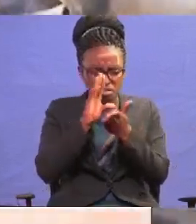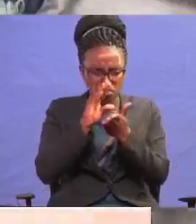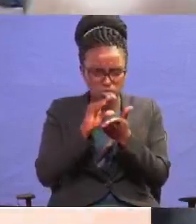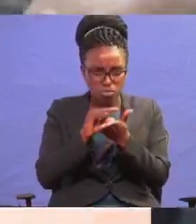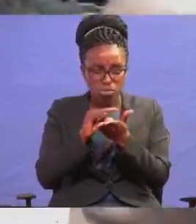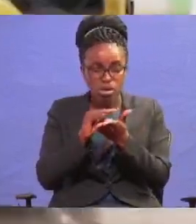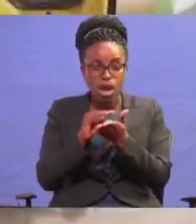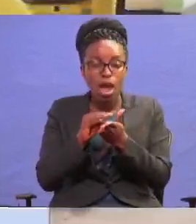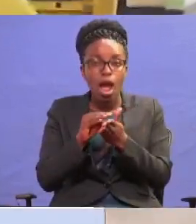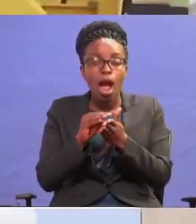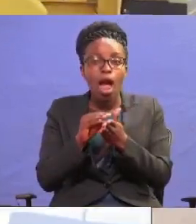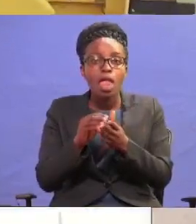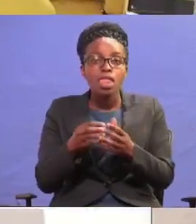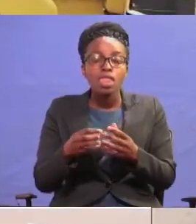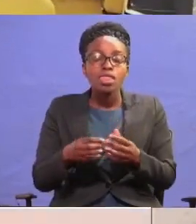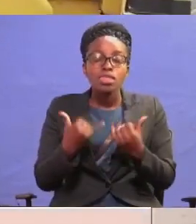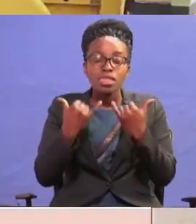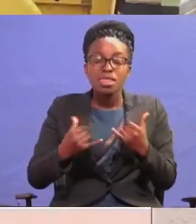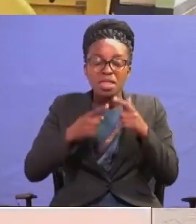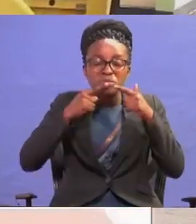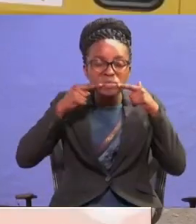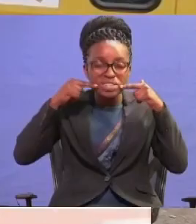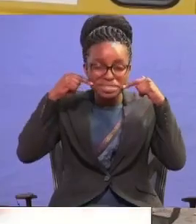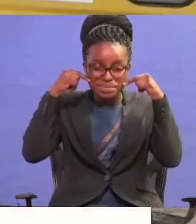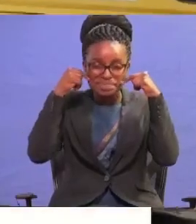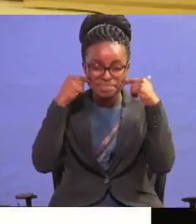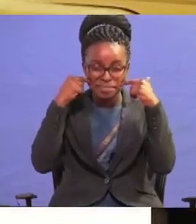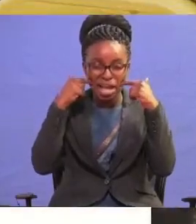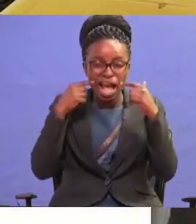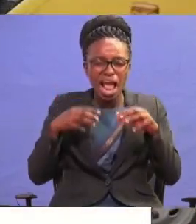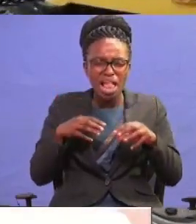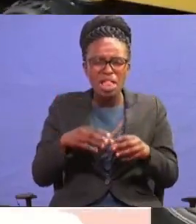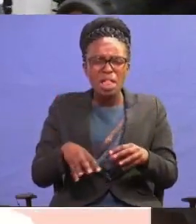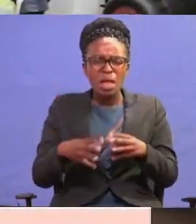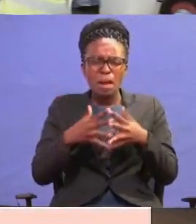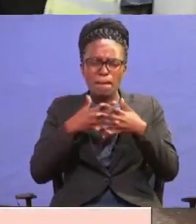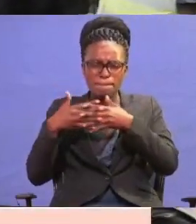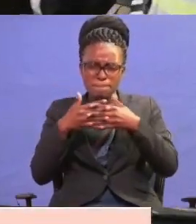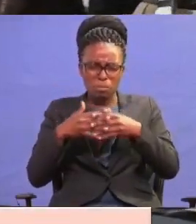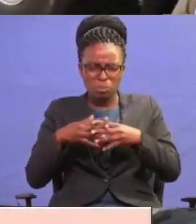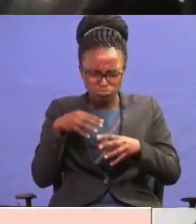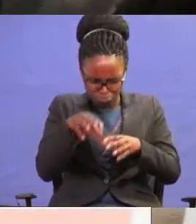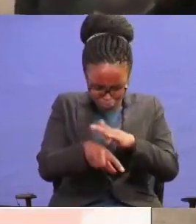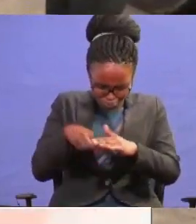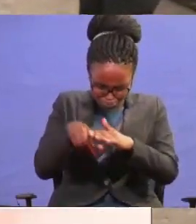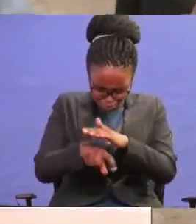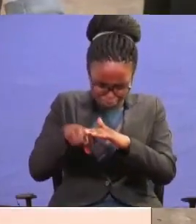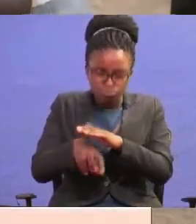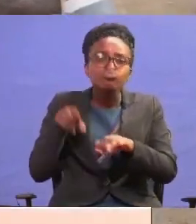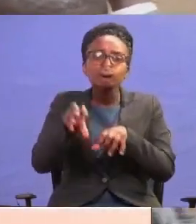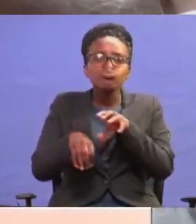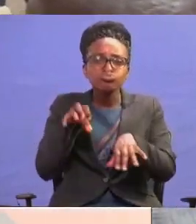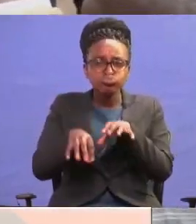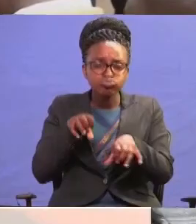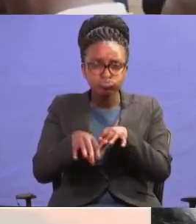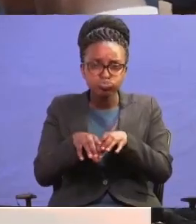Wakazi wa Embu wana kila sababu ya kutabasamu baada ya kuzinduliwa kwa mashine ya kuchimba maji. Hafla ya uzinduzi wa mashine hii iliongozwa na gavana wa